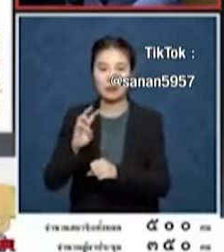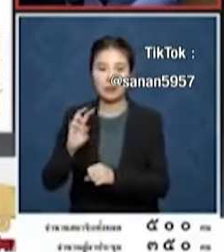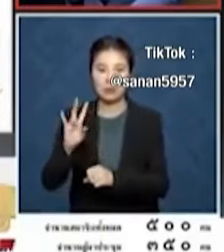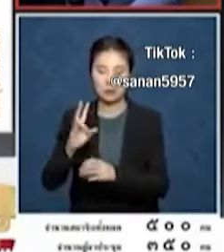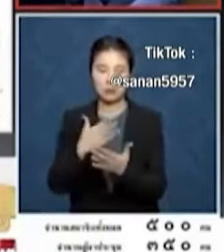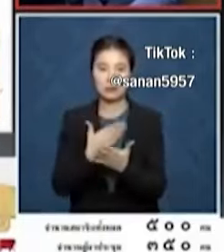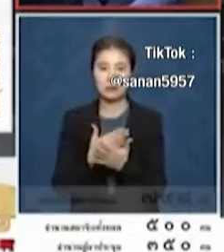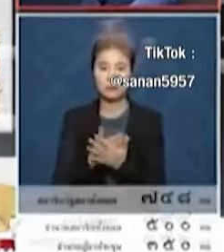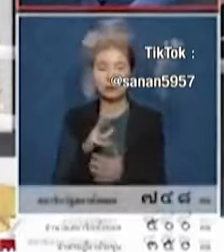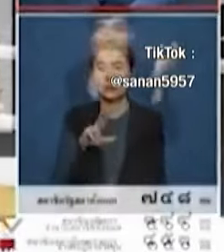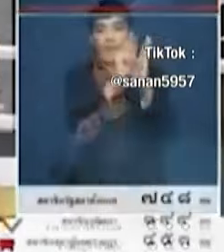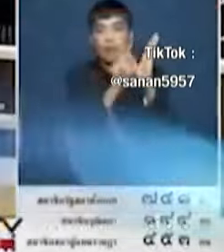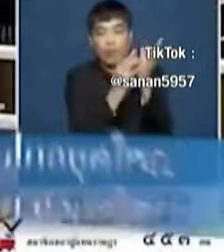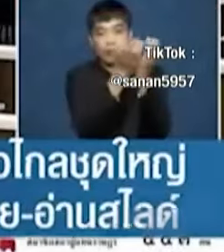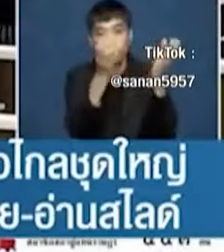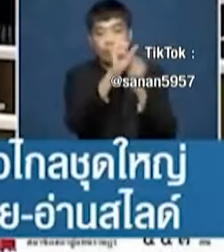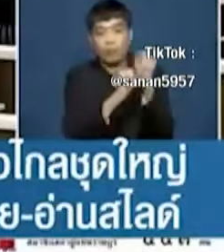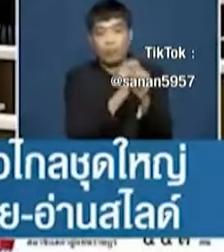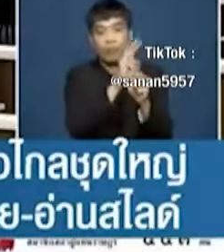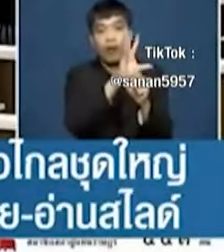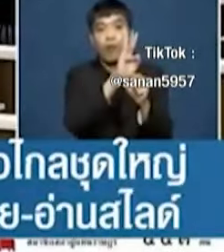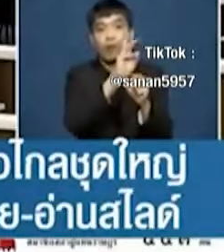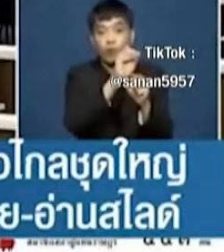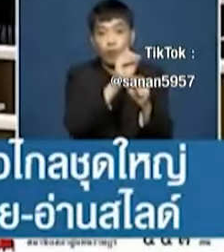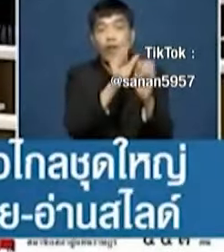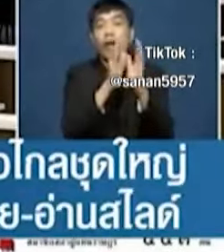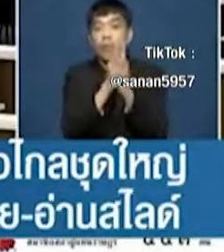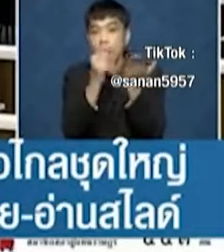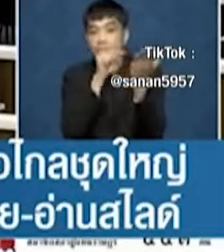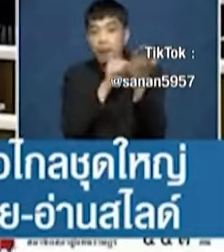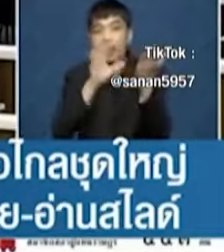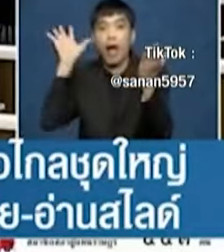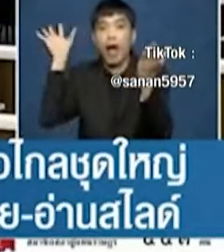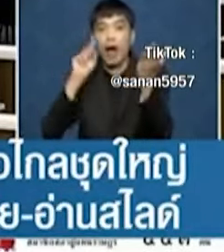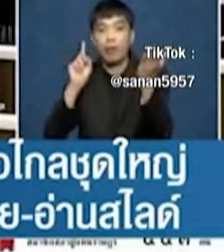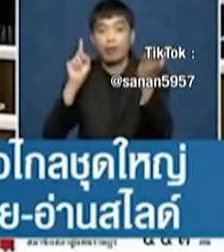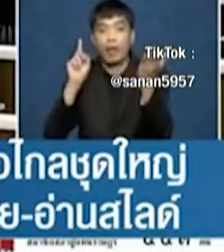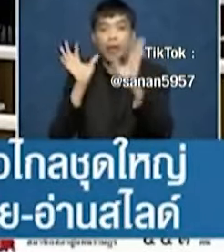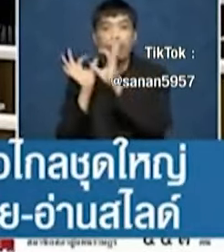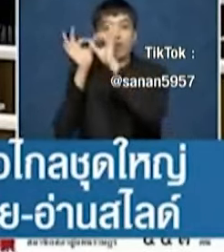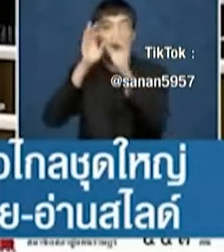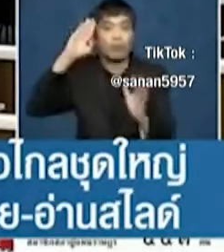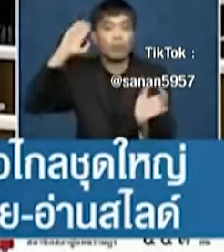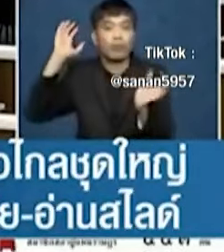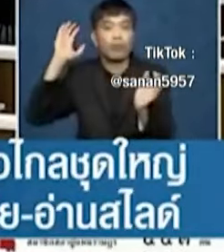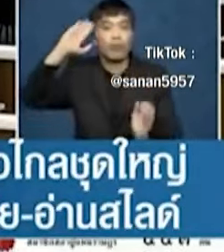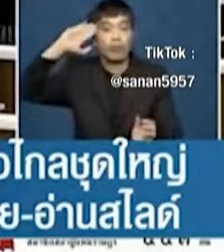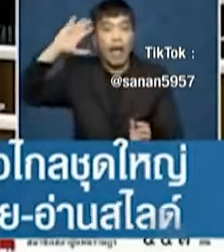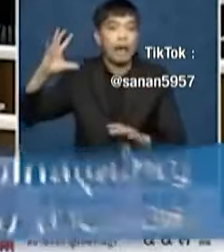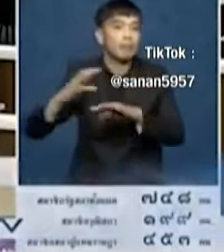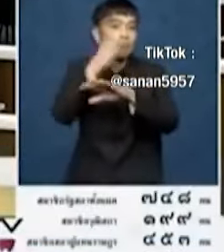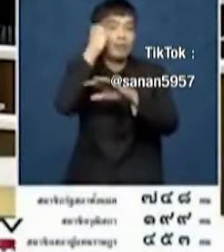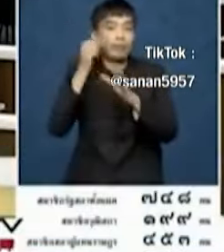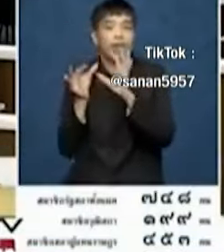ไรอยู่ก็ต้องมีความเข้าใจก่อน คุณต้องทำกันบ้าน ค่ะ นะยังไม่ต้องไปพูดถึงเรื่องการพูดชัดพูดไม่ชัดนะคุณปิยบุตรไปถึงขนาดต้อง